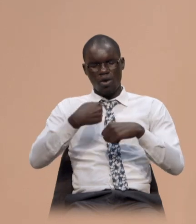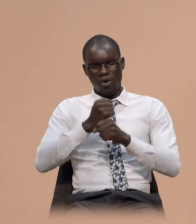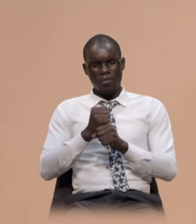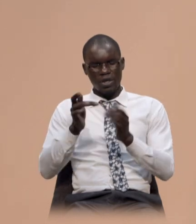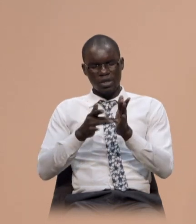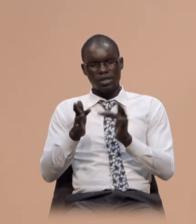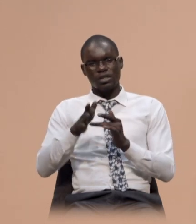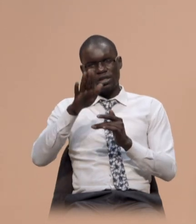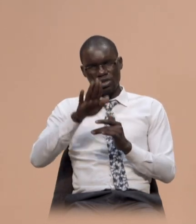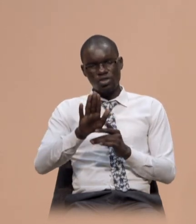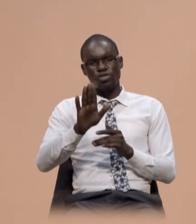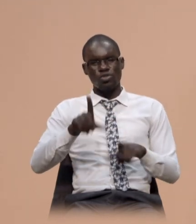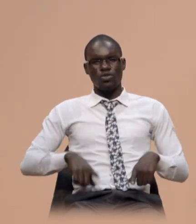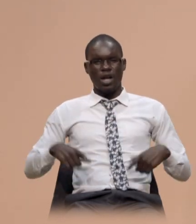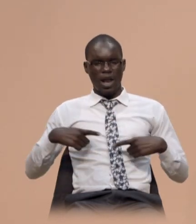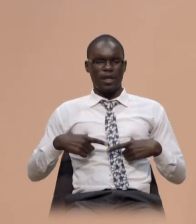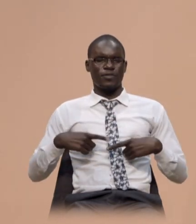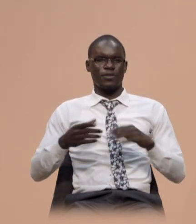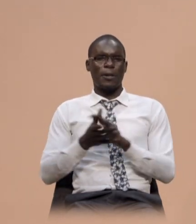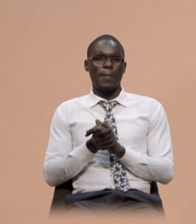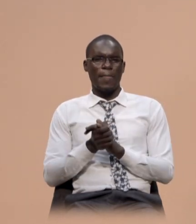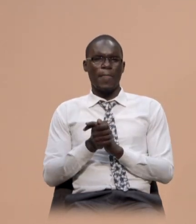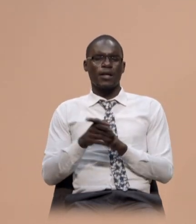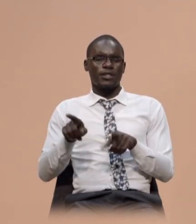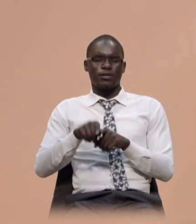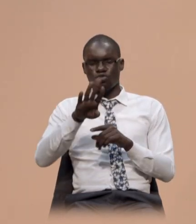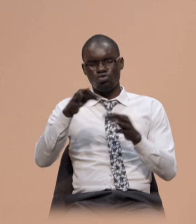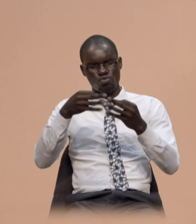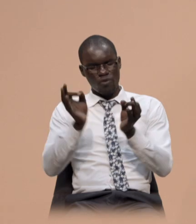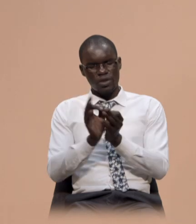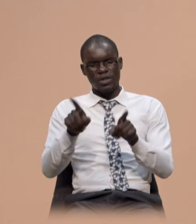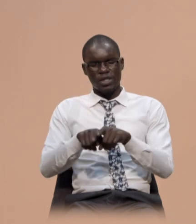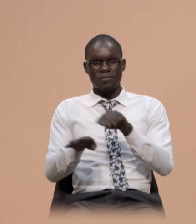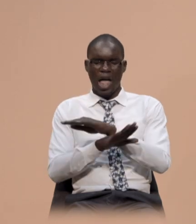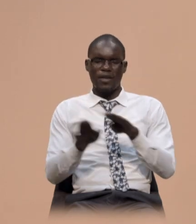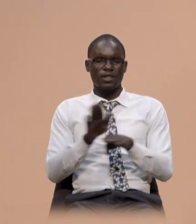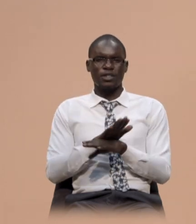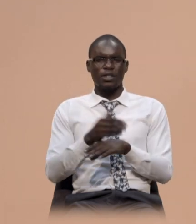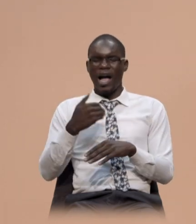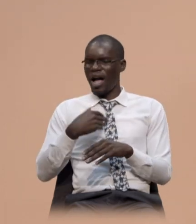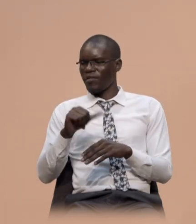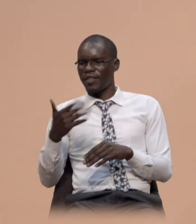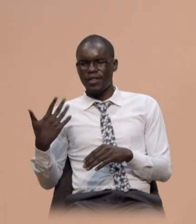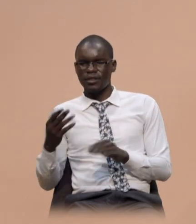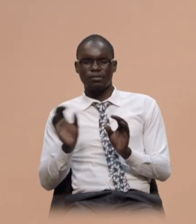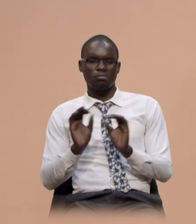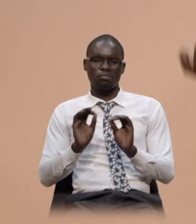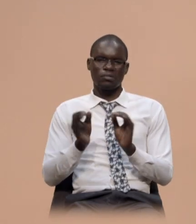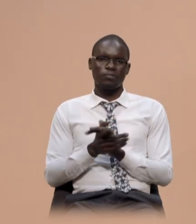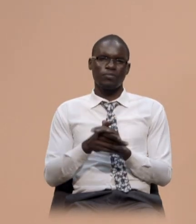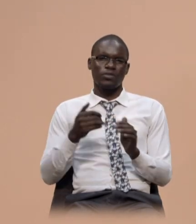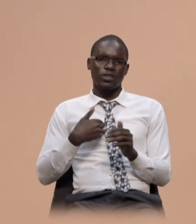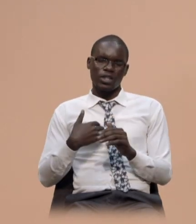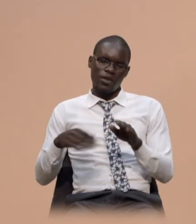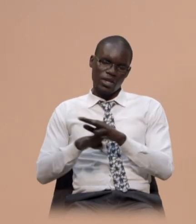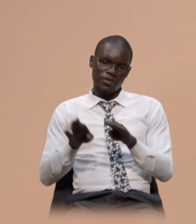kuwa ndiye shina la maisha yako, maisha familia yako, maisha ya mali yako. Usiweke mali kwa shetani, weka